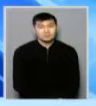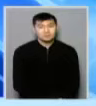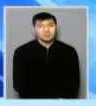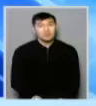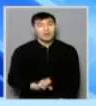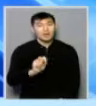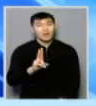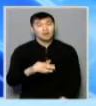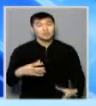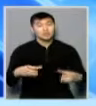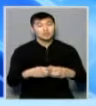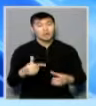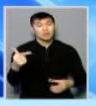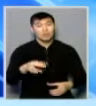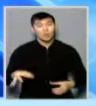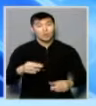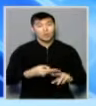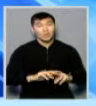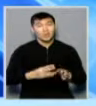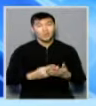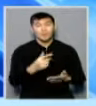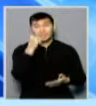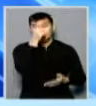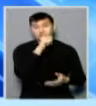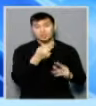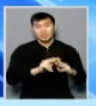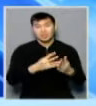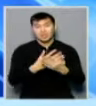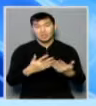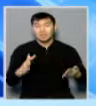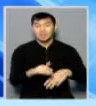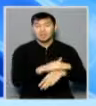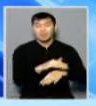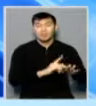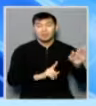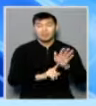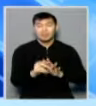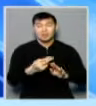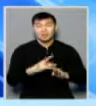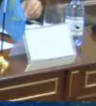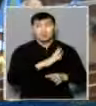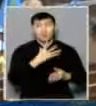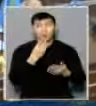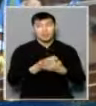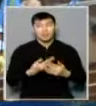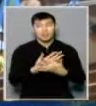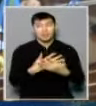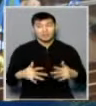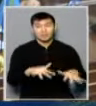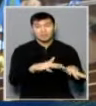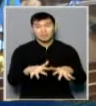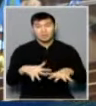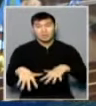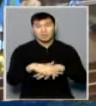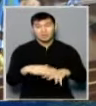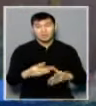Жол демократиялық партиясының Атырау облыстық филиалы бір жылдың ішінде бірнеше игі істердің басын қайырған. Олар өз кезегінде түрлі шаралар мен